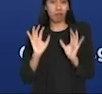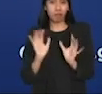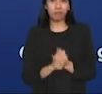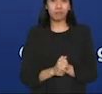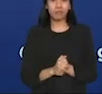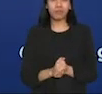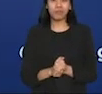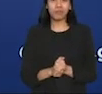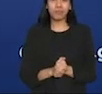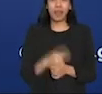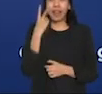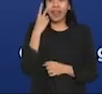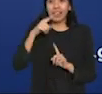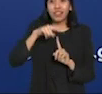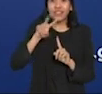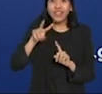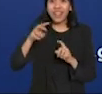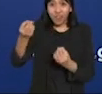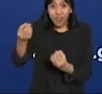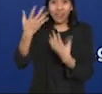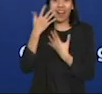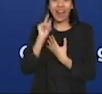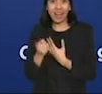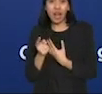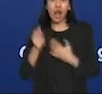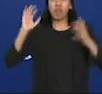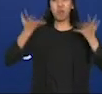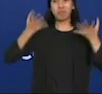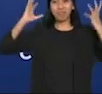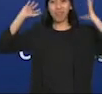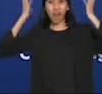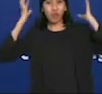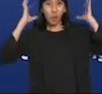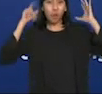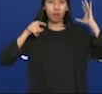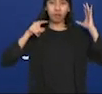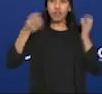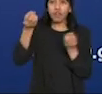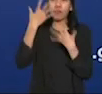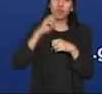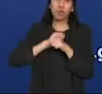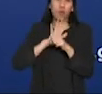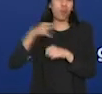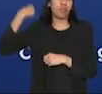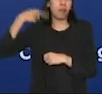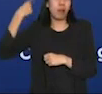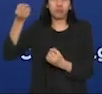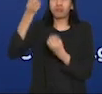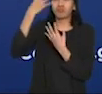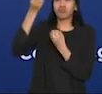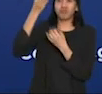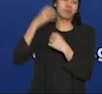melalui siaran televisi mau siaran radio yang secara rutin mengabarkan tentang ini saudara-saudara